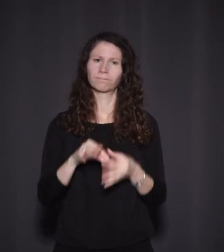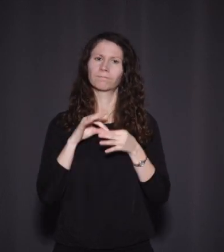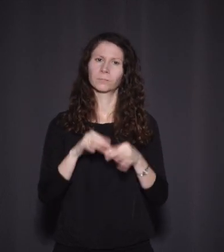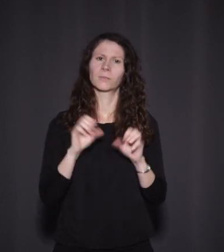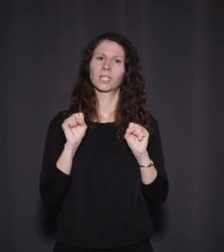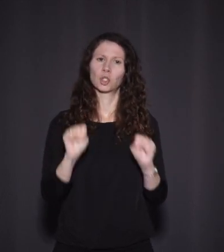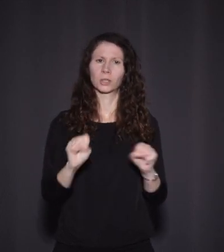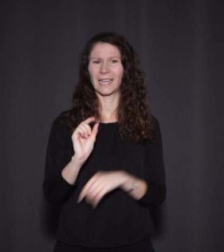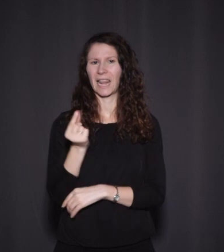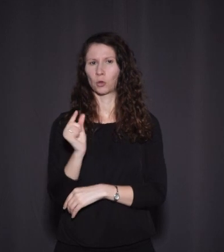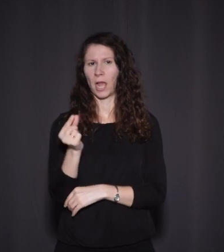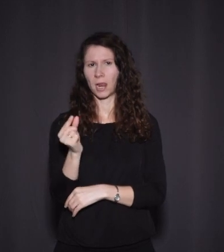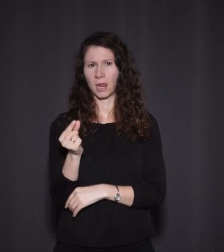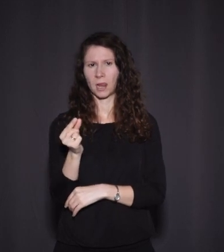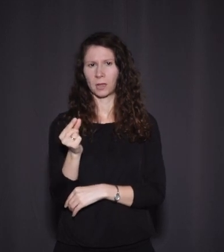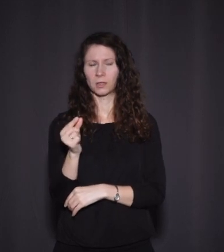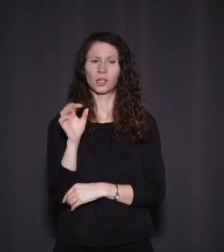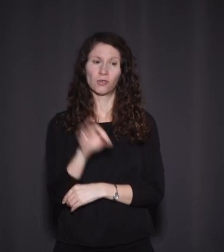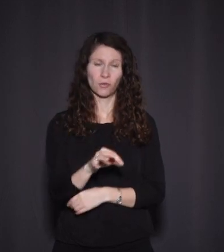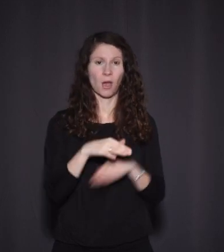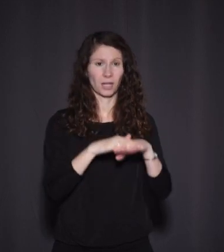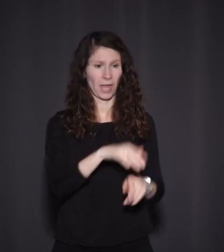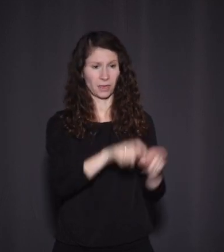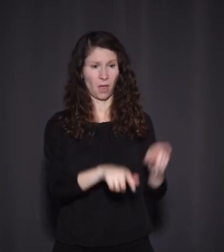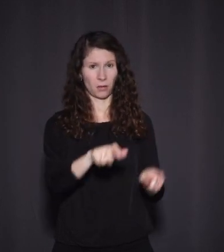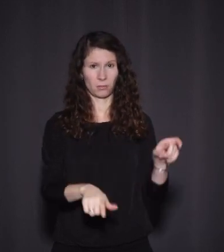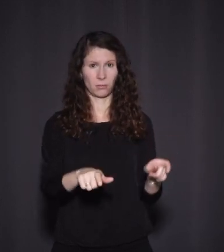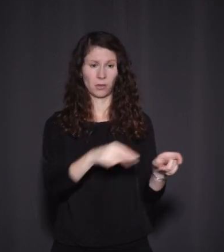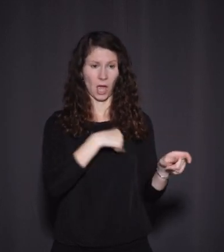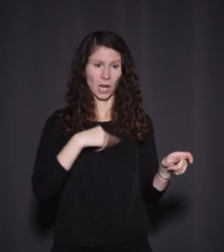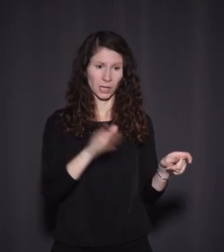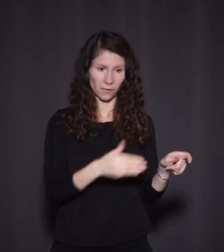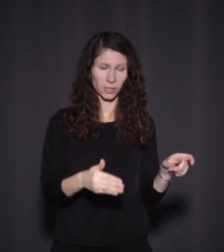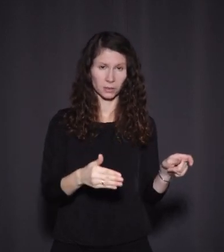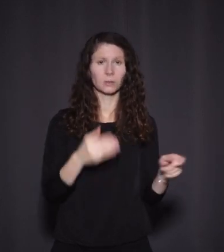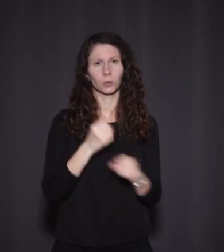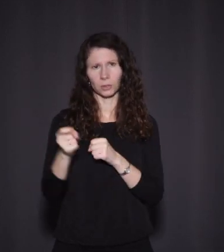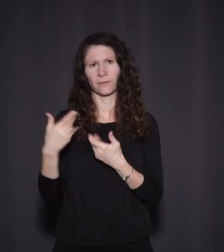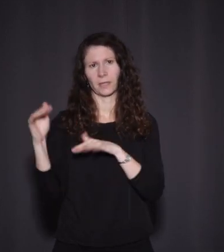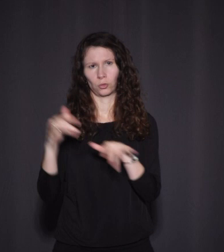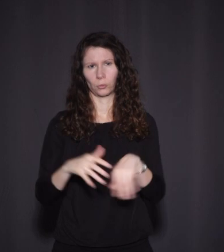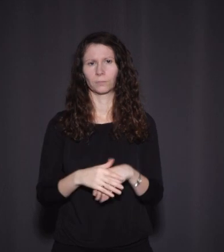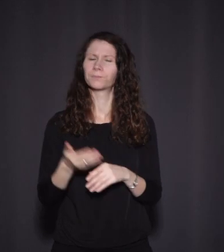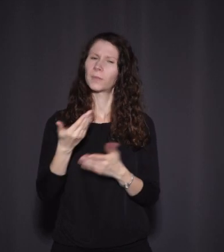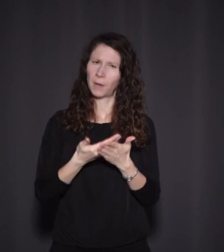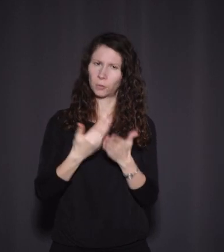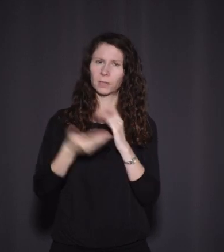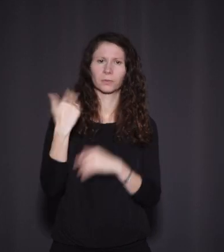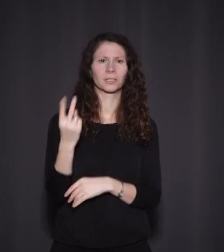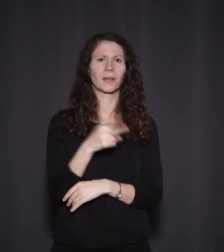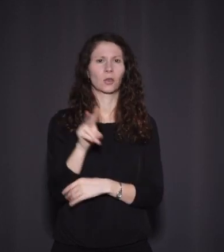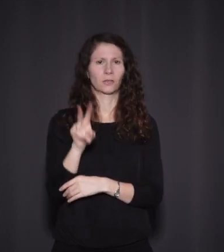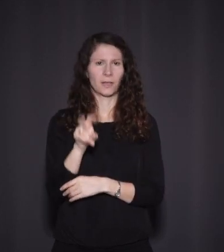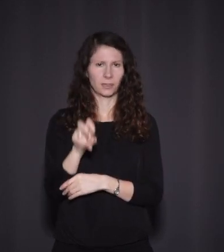Schutzklausel nicht zulasten der Rentnerinnen und Rentner ausgewirkt haben. Ich mache ein kurzes Beispiel. Wir hatten im Jahr 2020